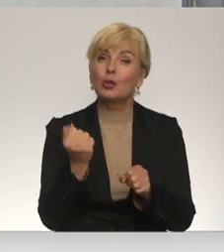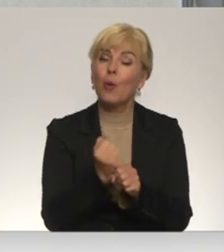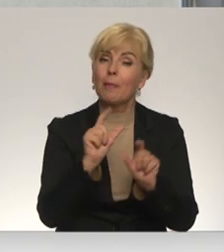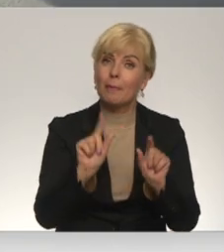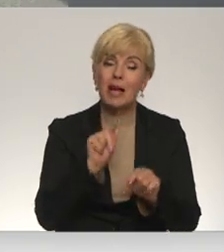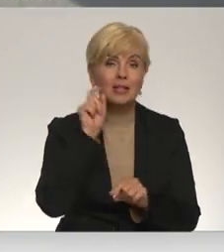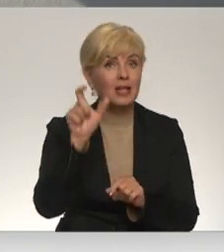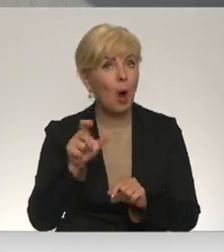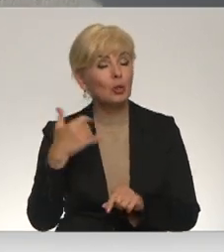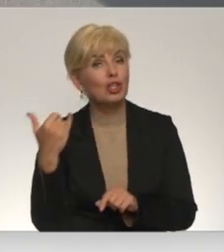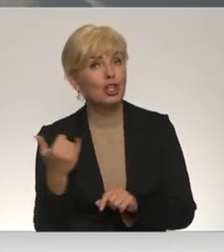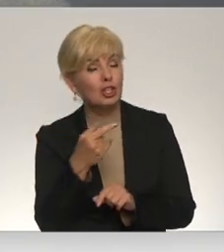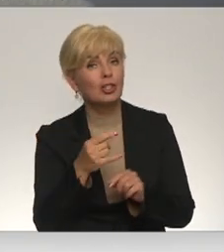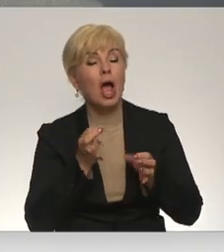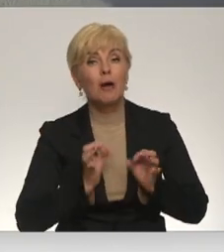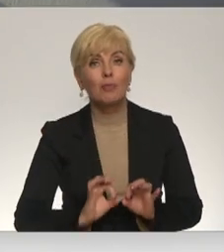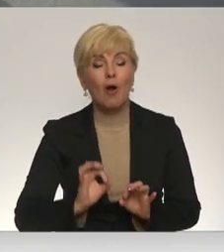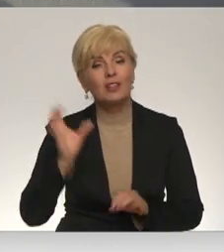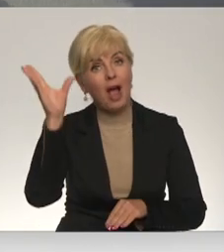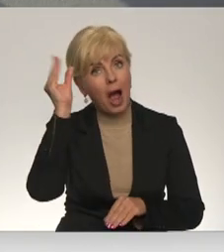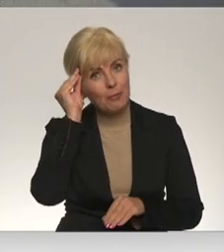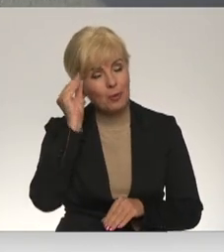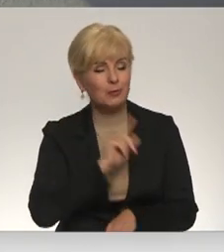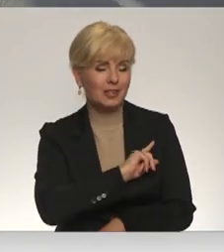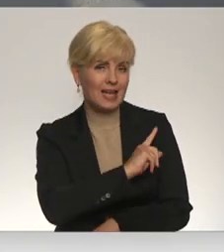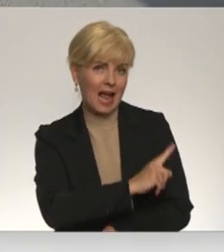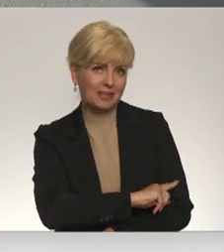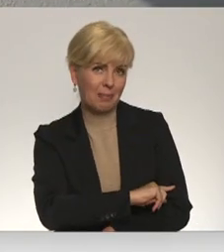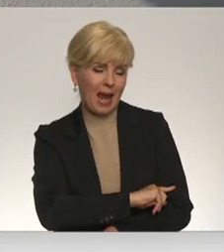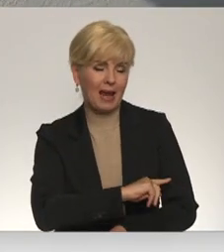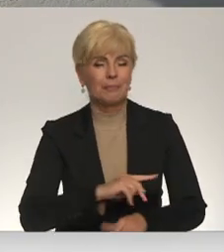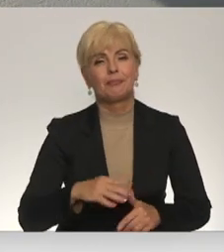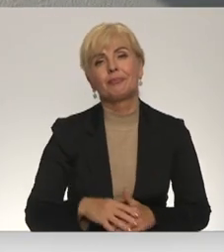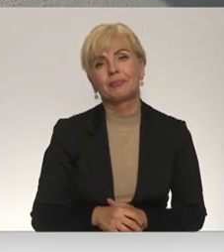jaunieši interesējas par šīs profesijas apguves iespējām. Ramons Zariņevs, Cāzars, Red TV.